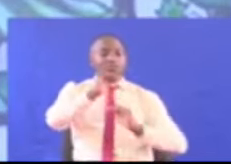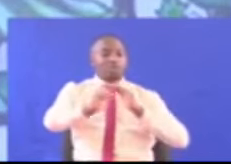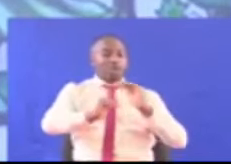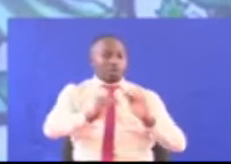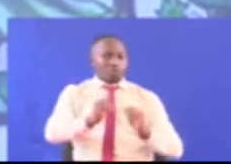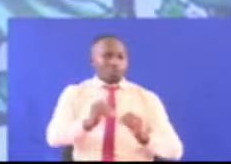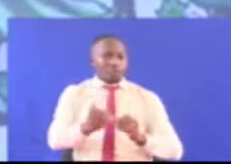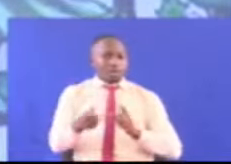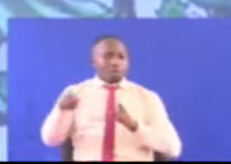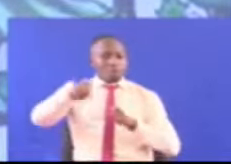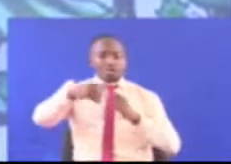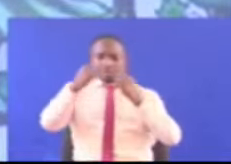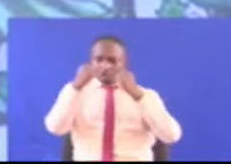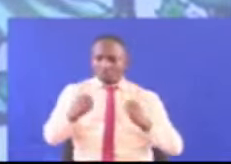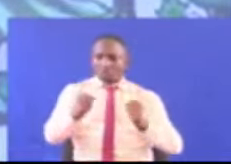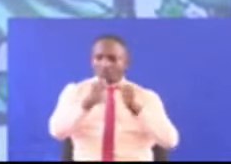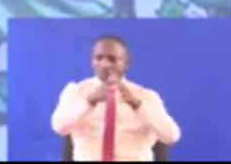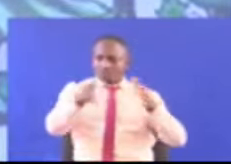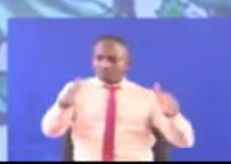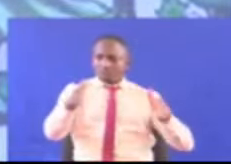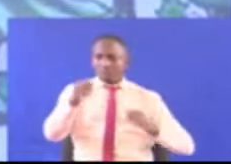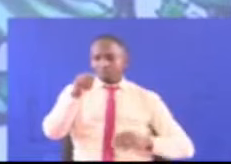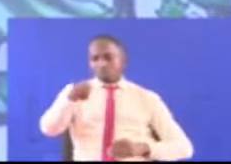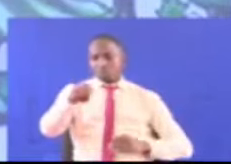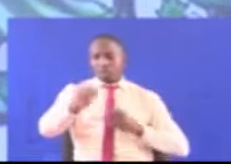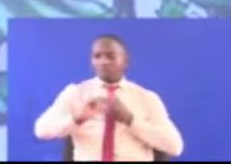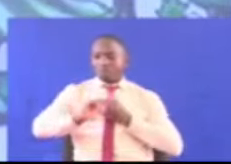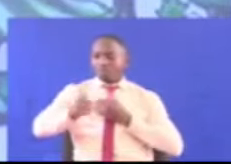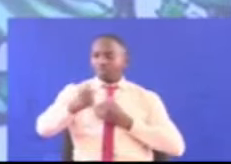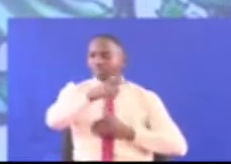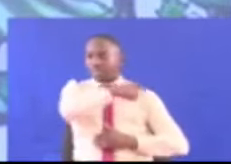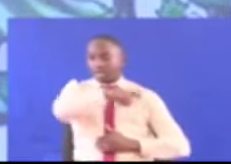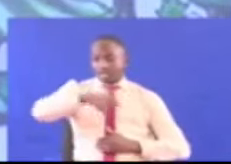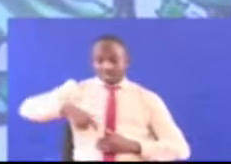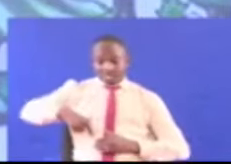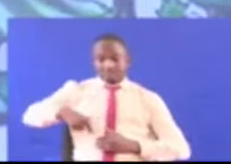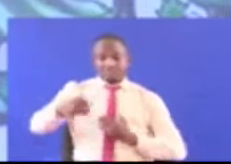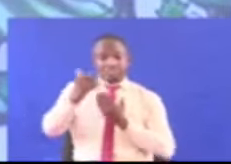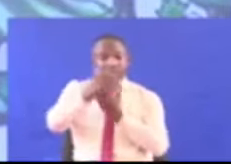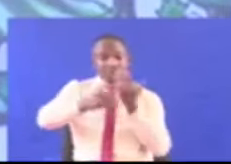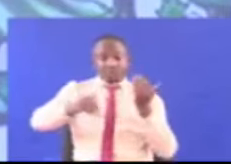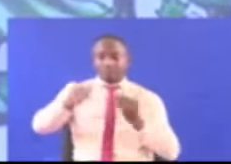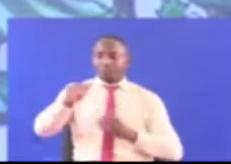sana. Na yeye alimwakilisha rais kule Luanda